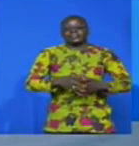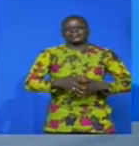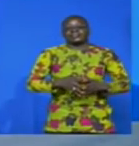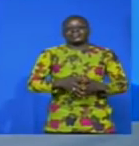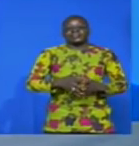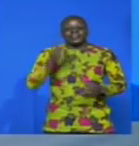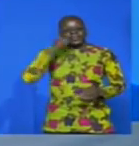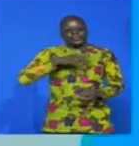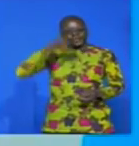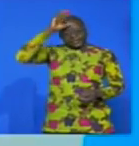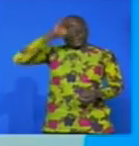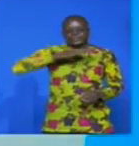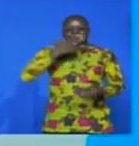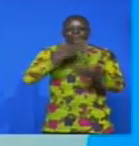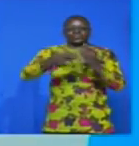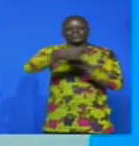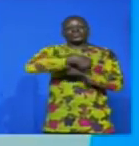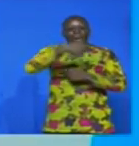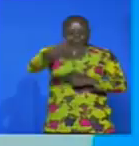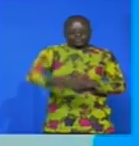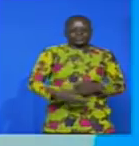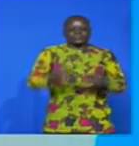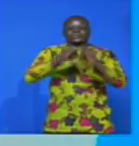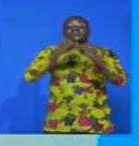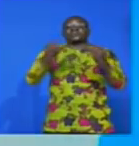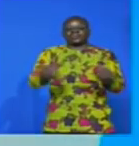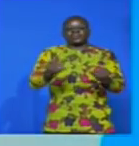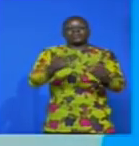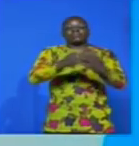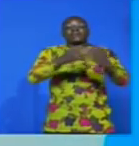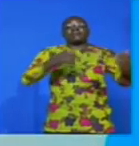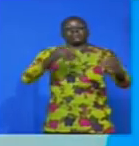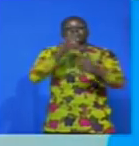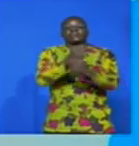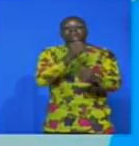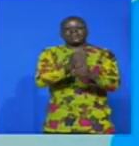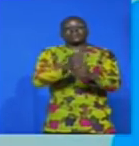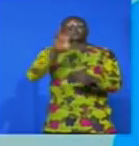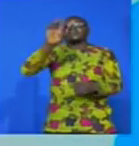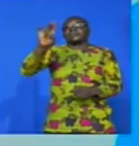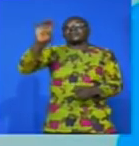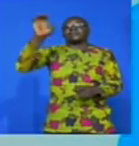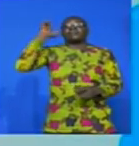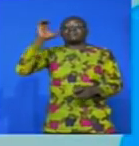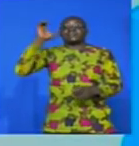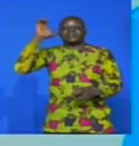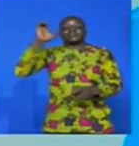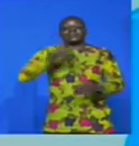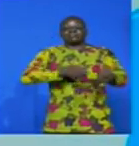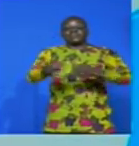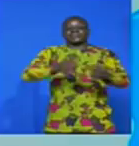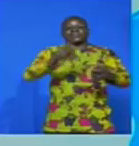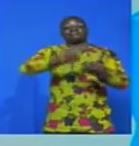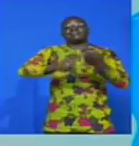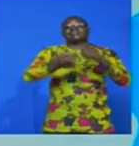Mesdames, Messieurs, bonjour, bienvenue au journal. Tout d'abord, les travaux de la 7e conférence du traité d'amitié et